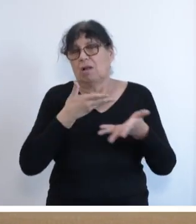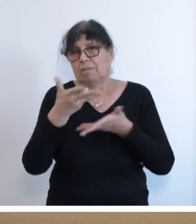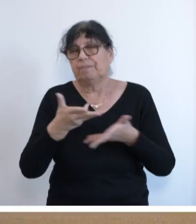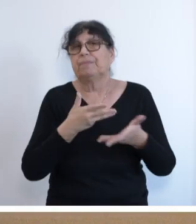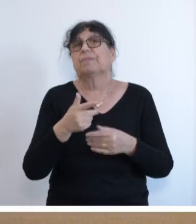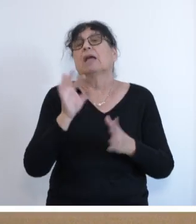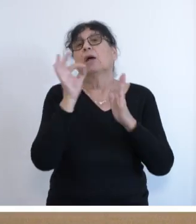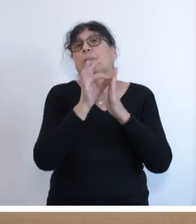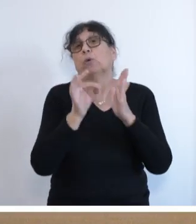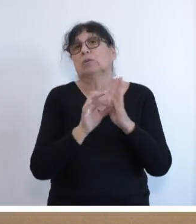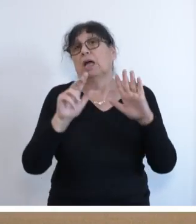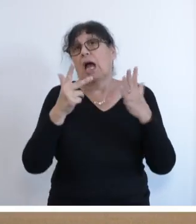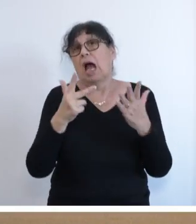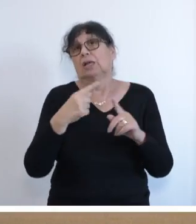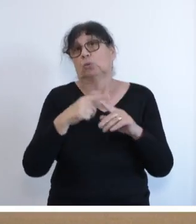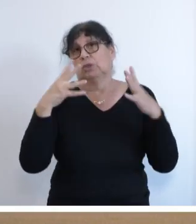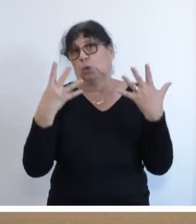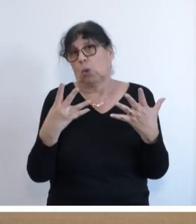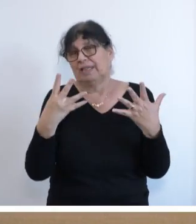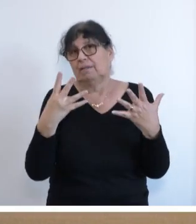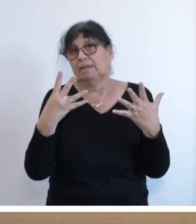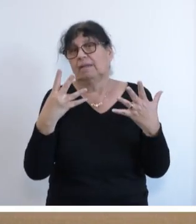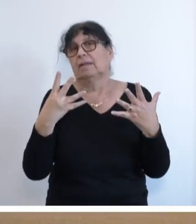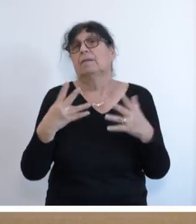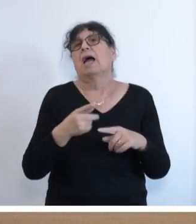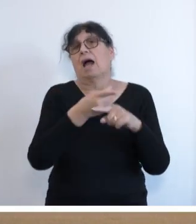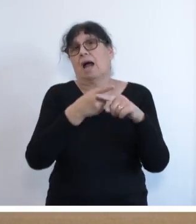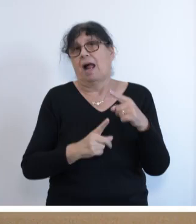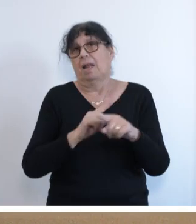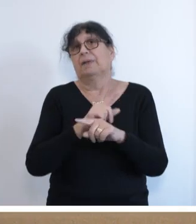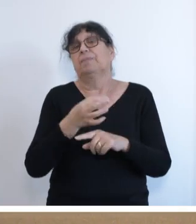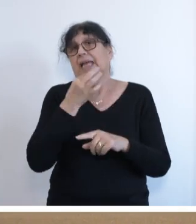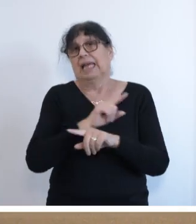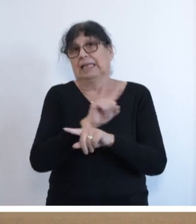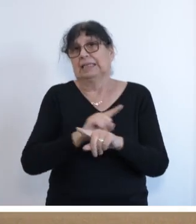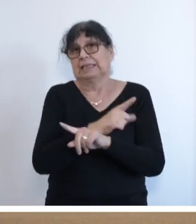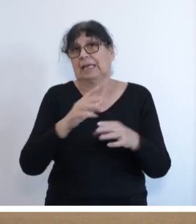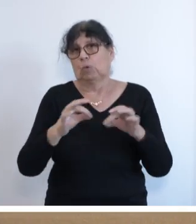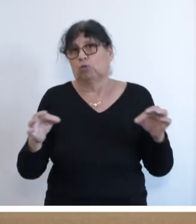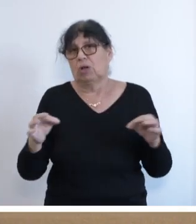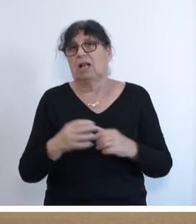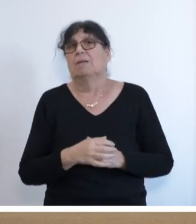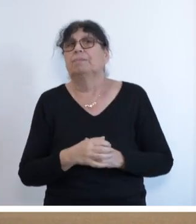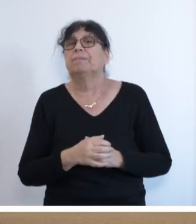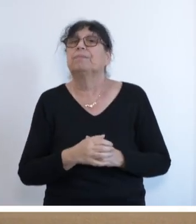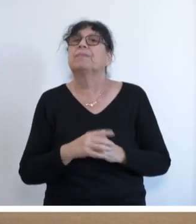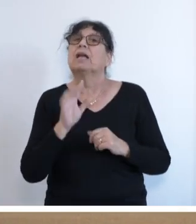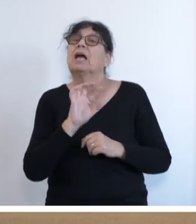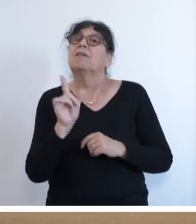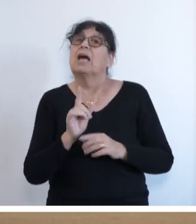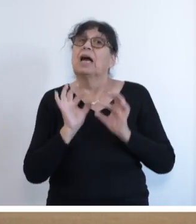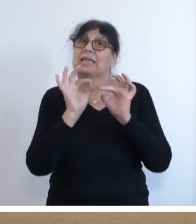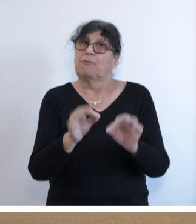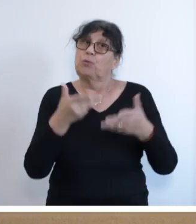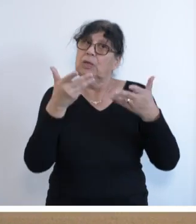Tagesordnungspunkte 8 und 9 werden jeweils in einem halben Redezeitmodul beraten. Wer dafür ist,